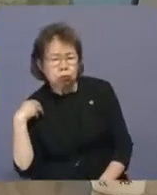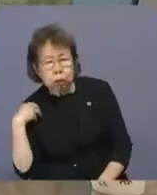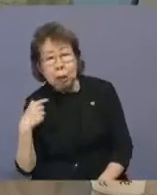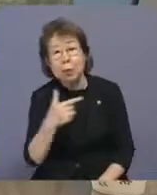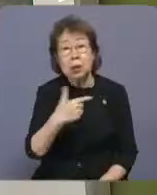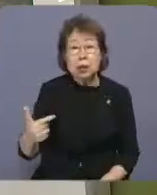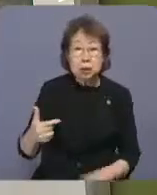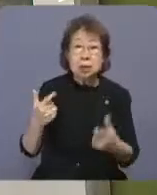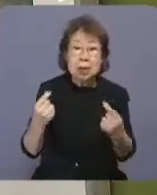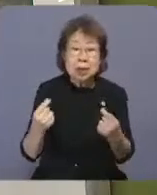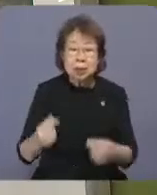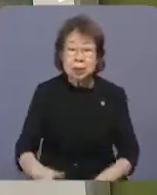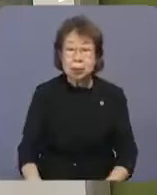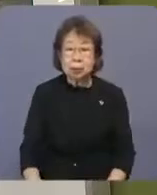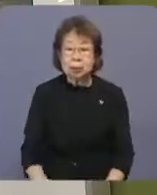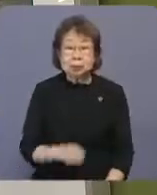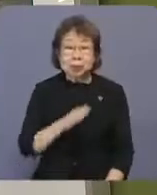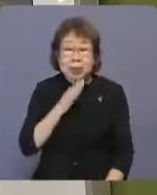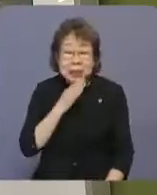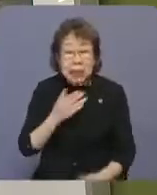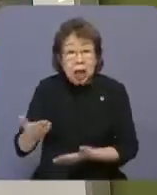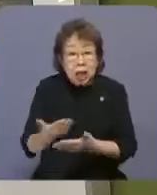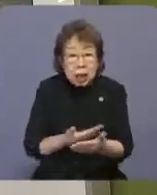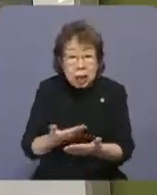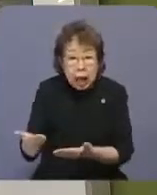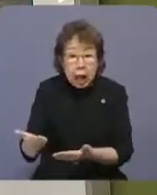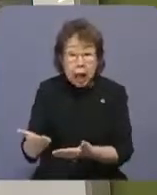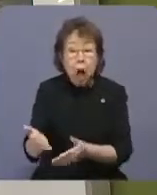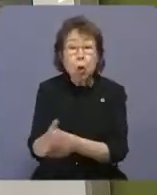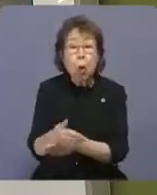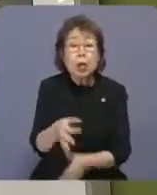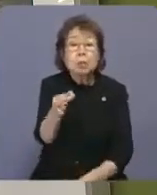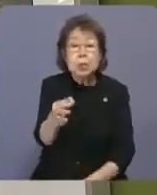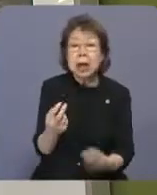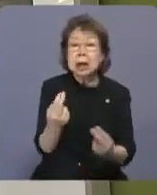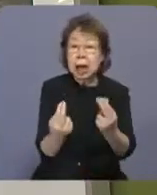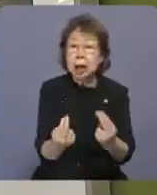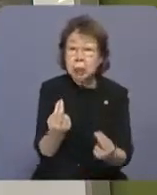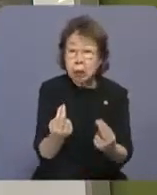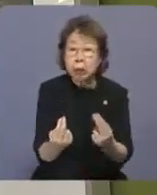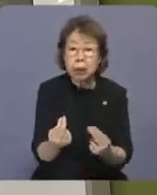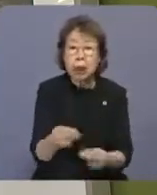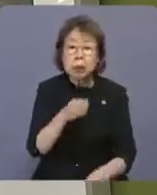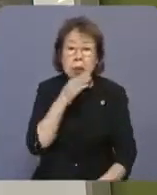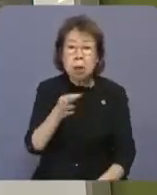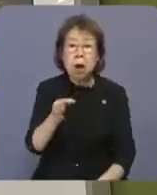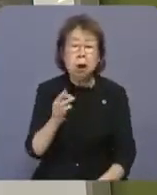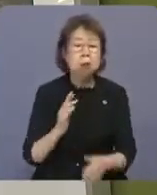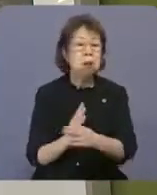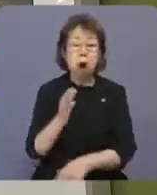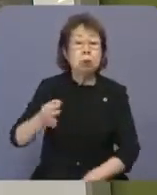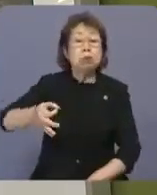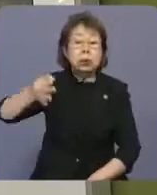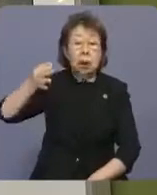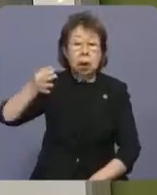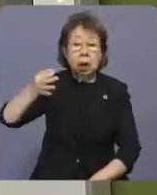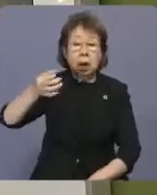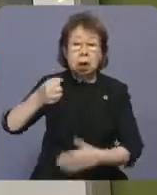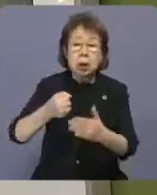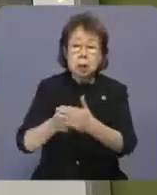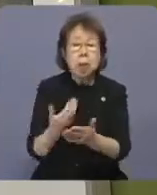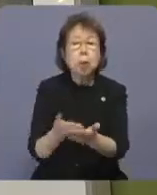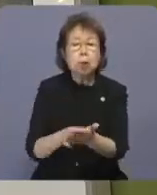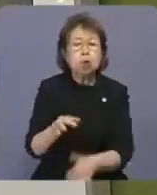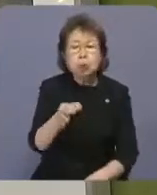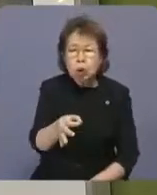커진다는 겁니다. 실질적으로 실제 거래하고 있는 단가에 비해서 금액 자체가 너무 상향이 되다 보니까 복구